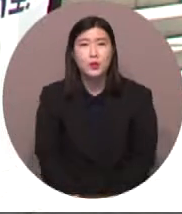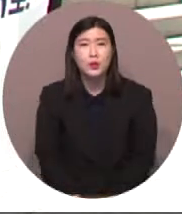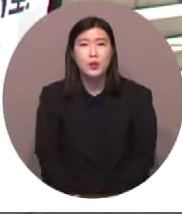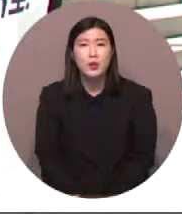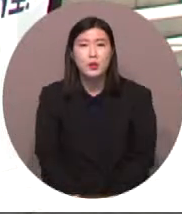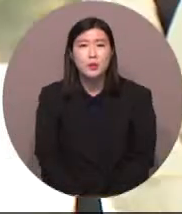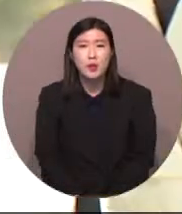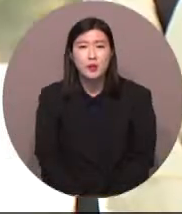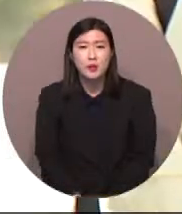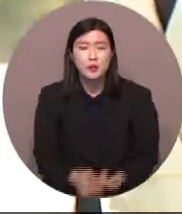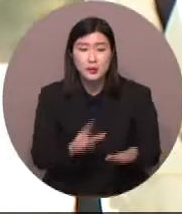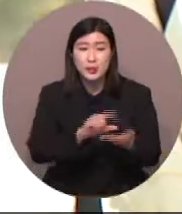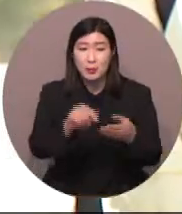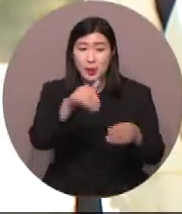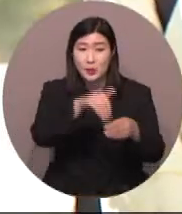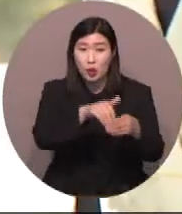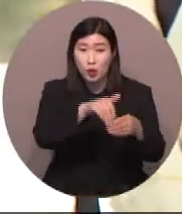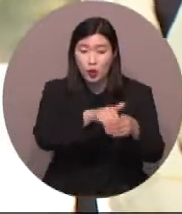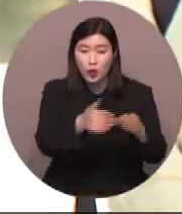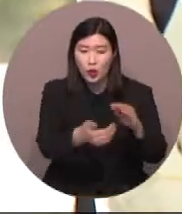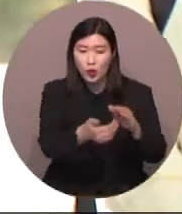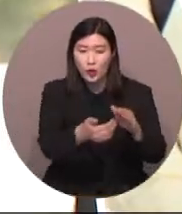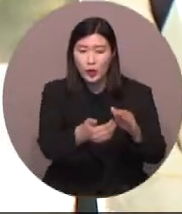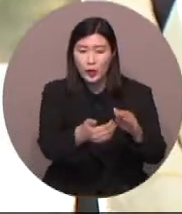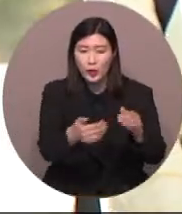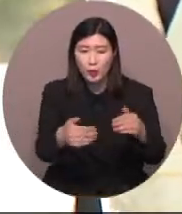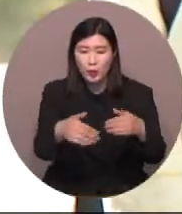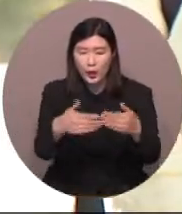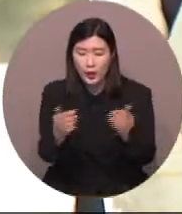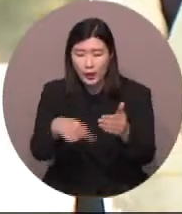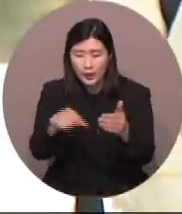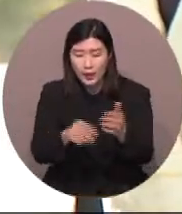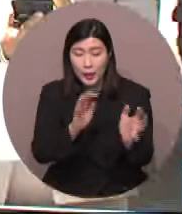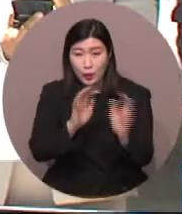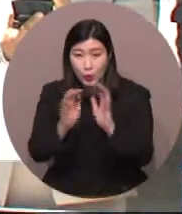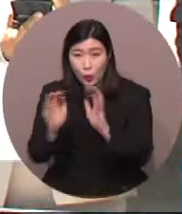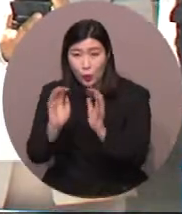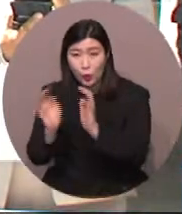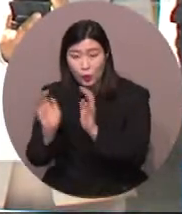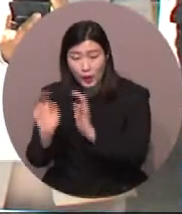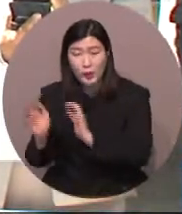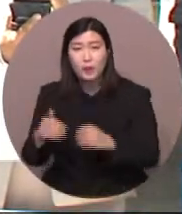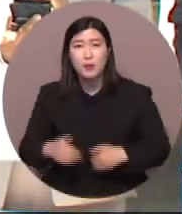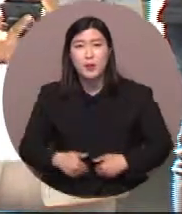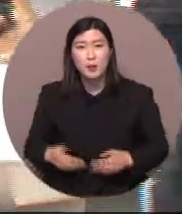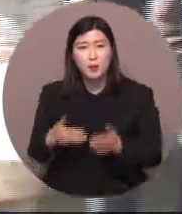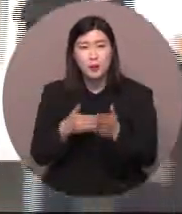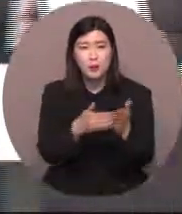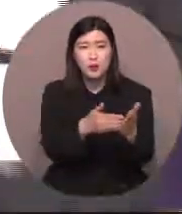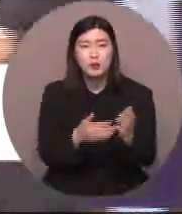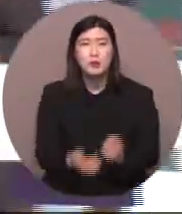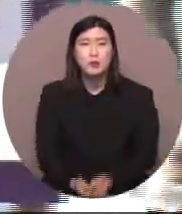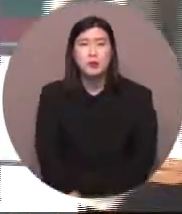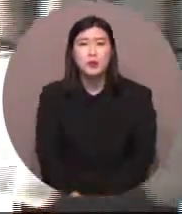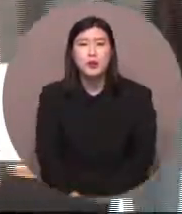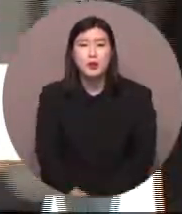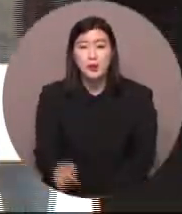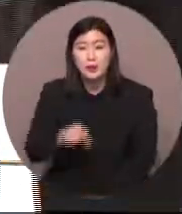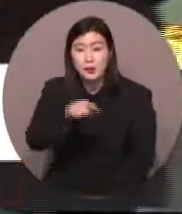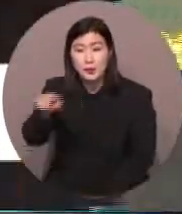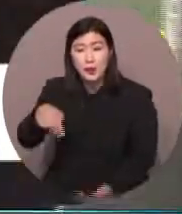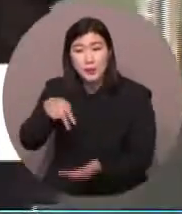며 지방선거 대응을 위한 포럼을 꾸리는 등 공약 에 반영 r 정책과제 개발을 제안했습니다 또